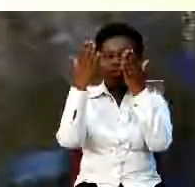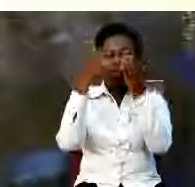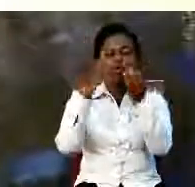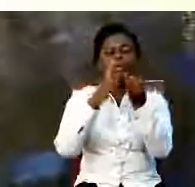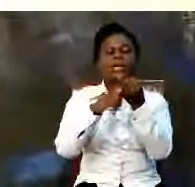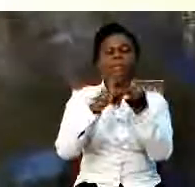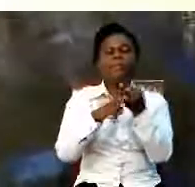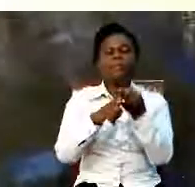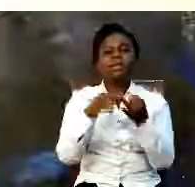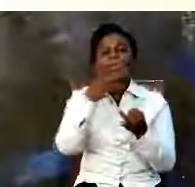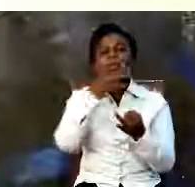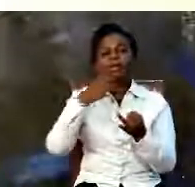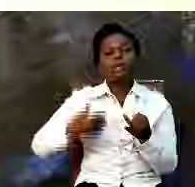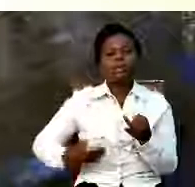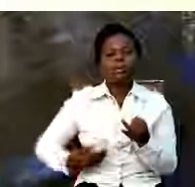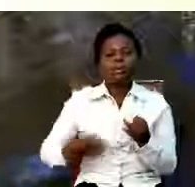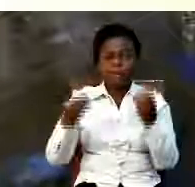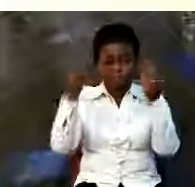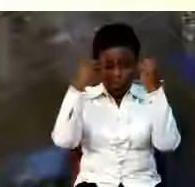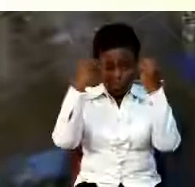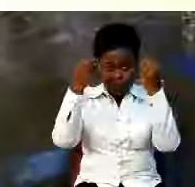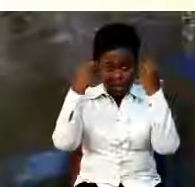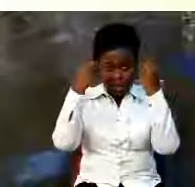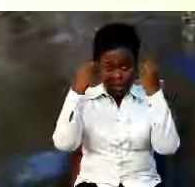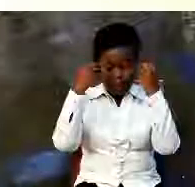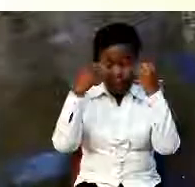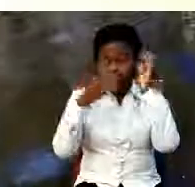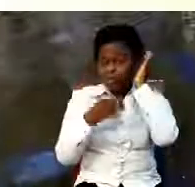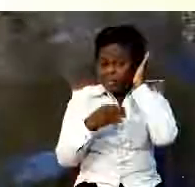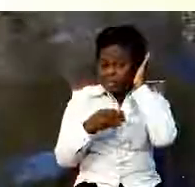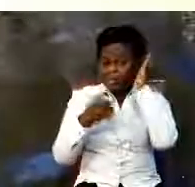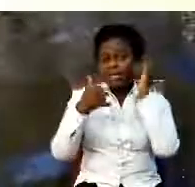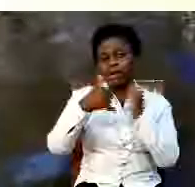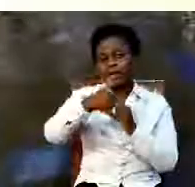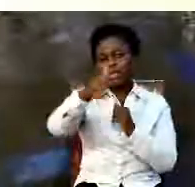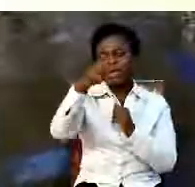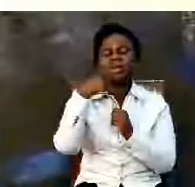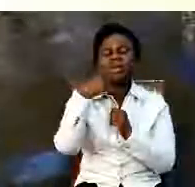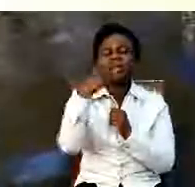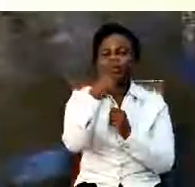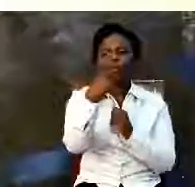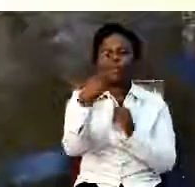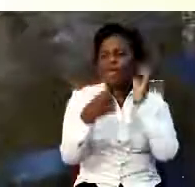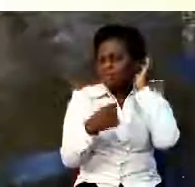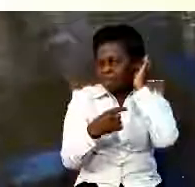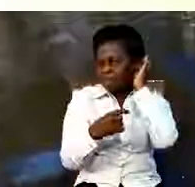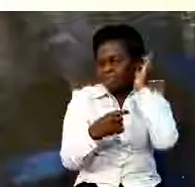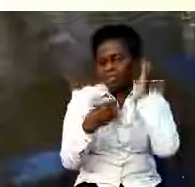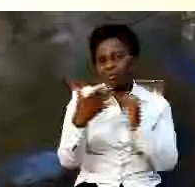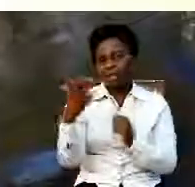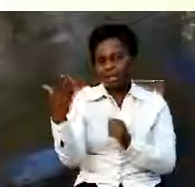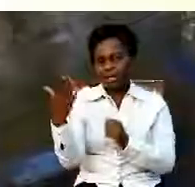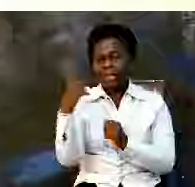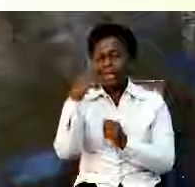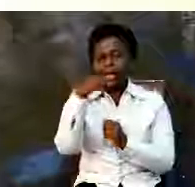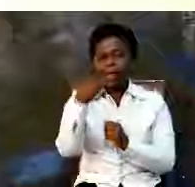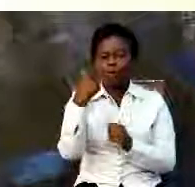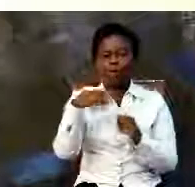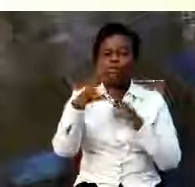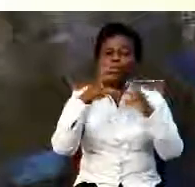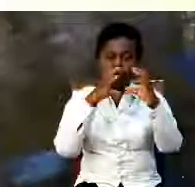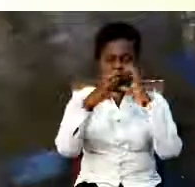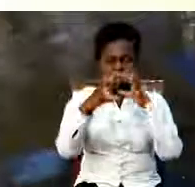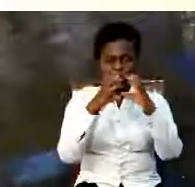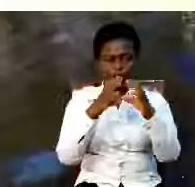mwanamume na mwanamke mjifunze kusikilizana. Kila mmoja amsikilize mwenzake. Hapo ndipo inapokuja communication, mawasiliano. Kila